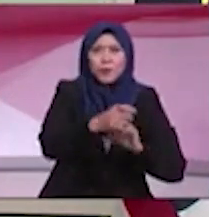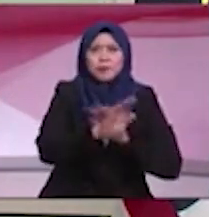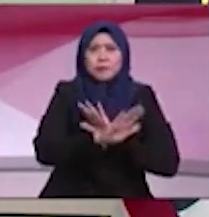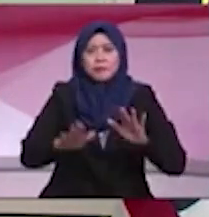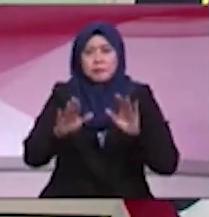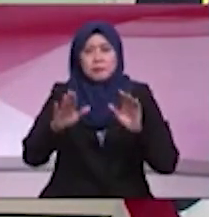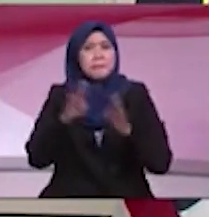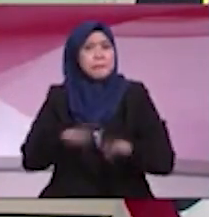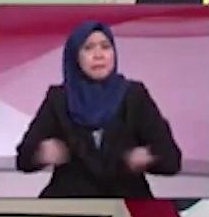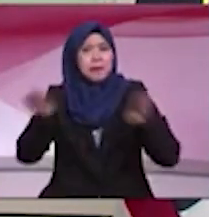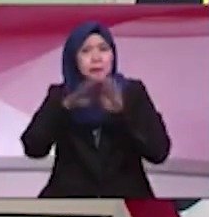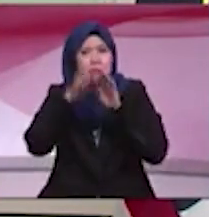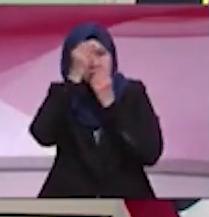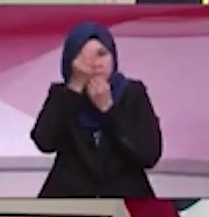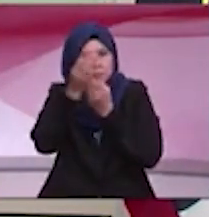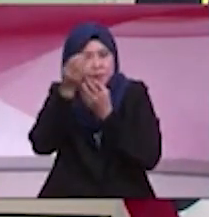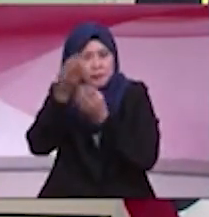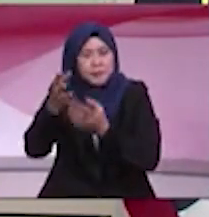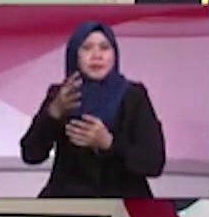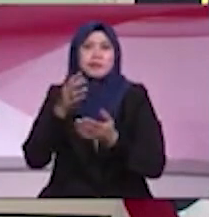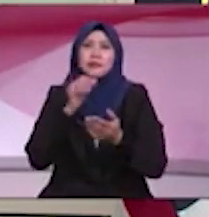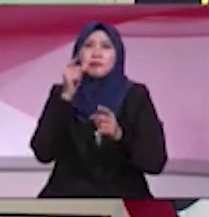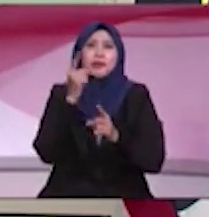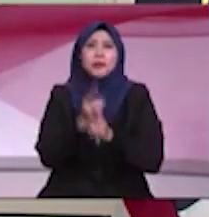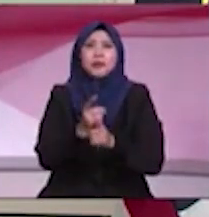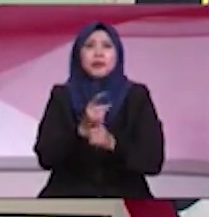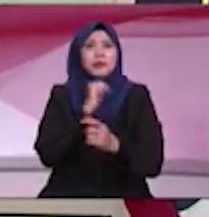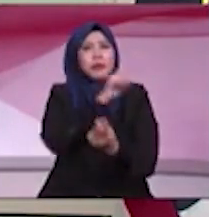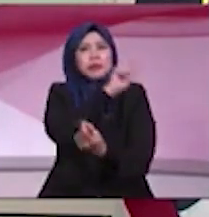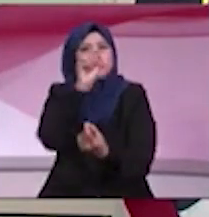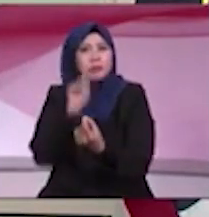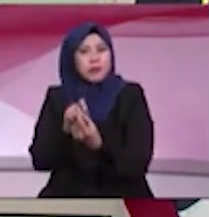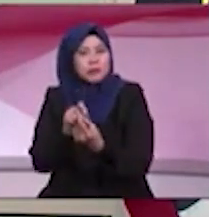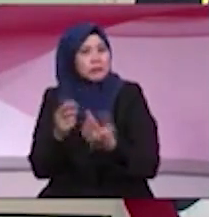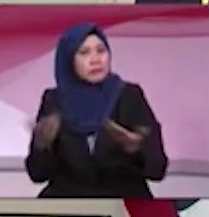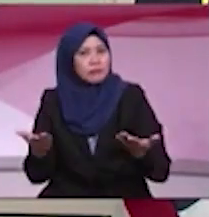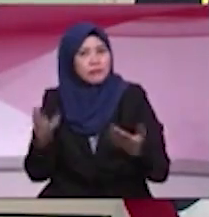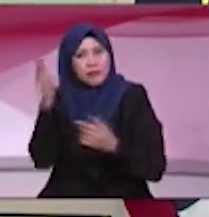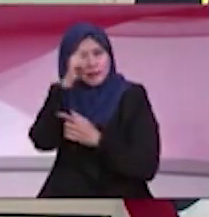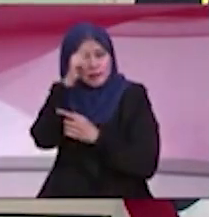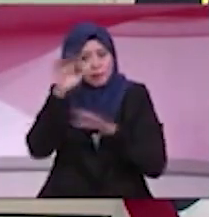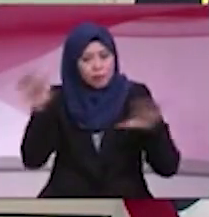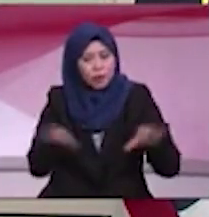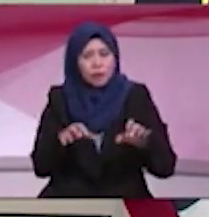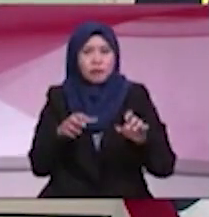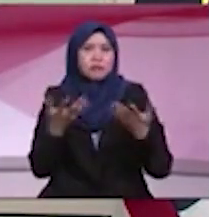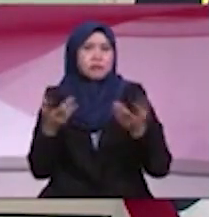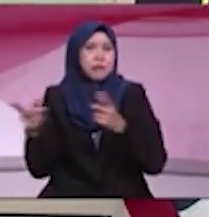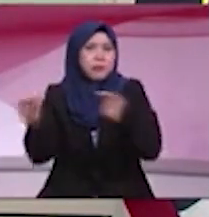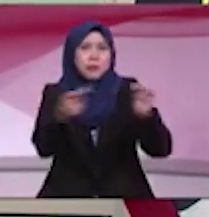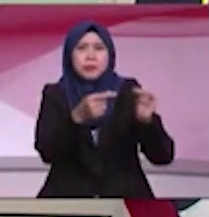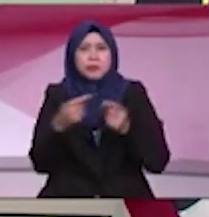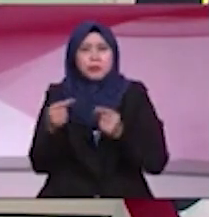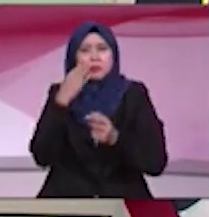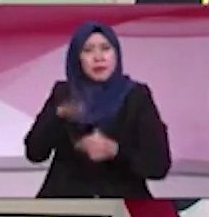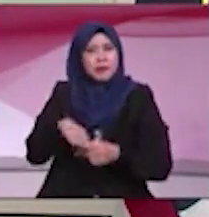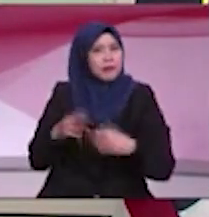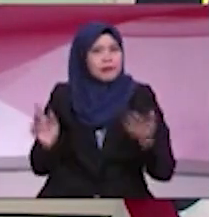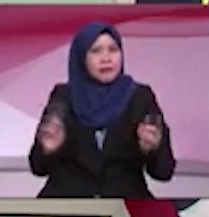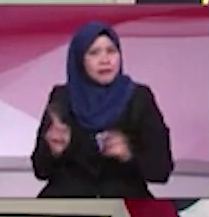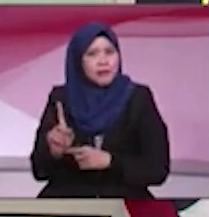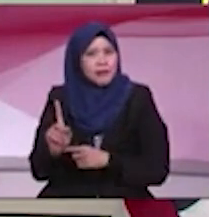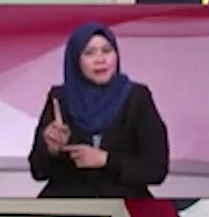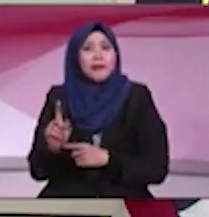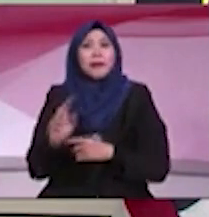berita-berita yang tidak sahih dan apa yang dilakukan oleh kerajaan pada masih ini adalah untuk memastikan